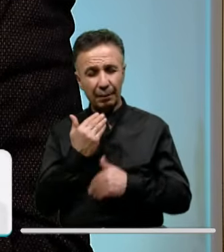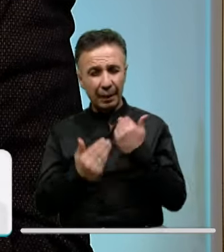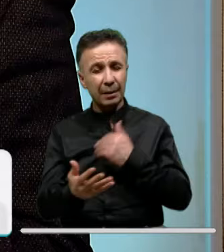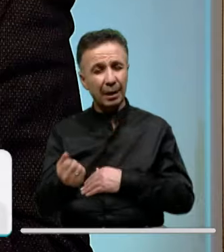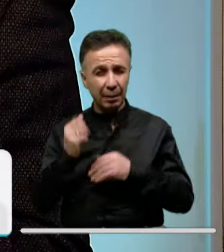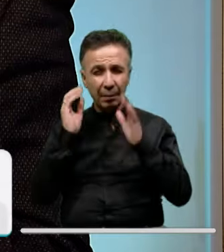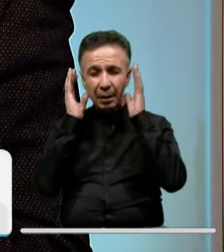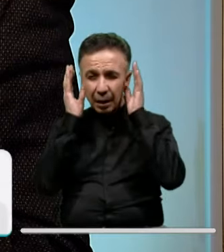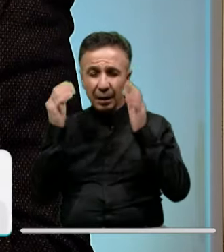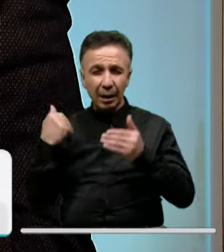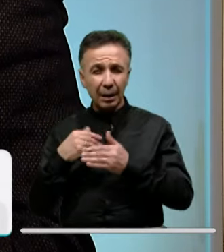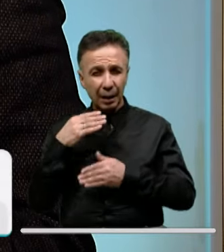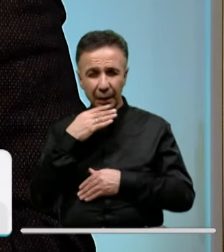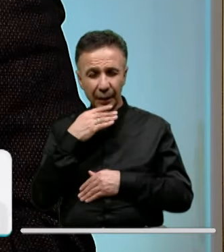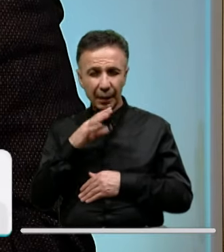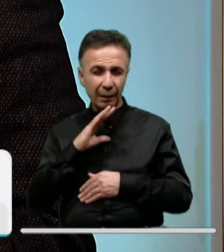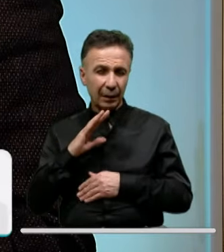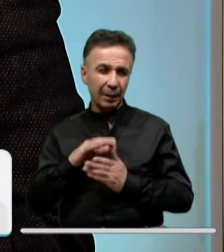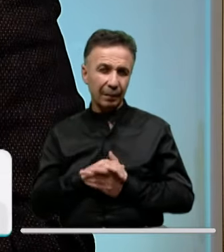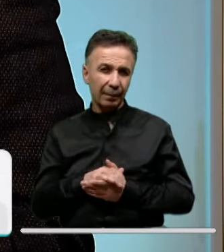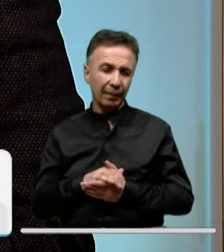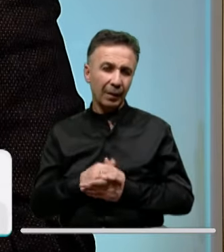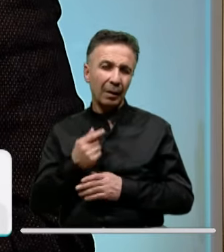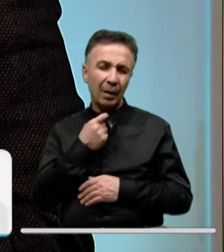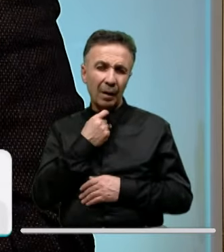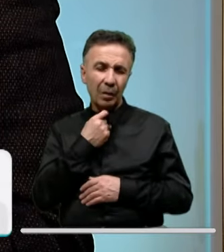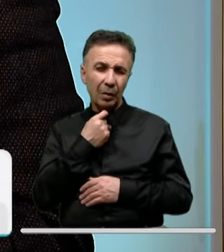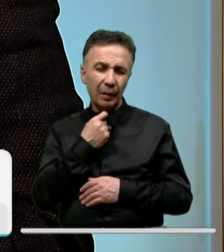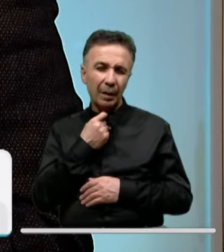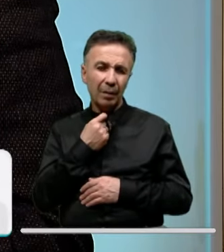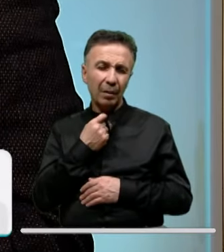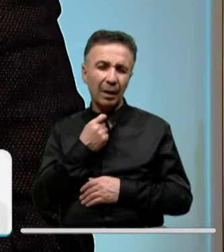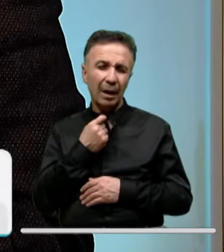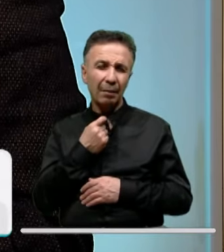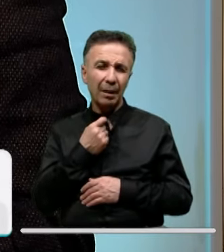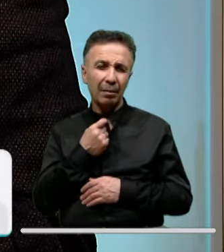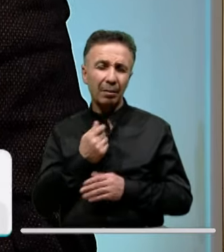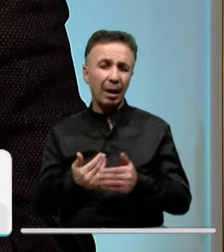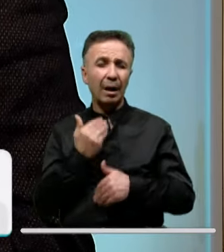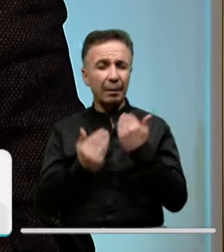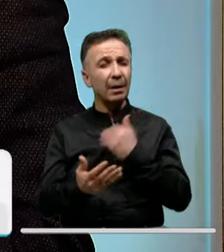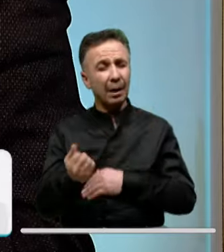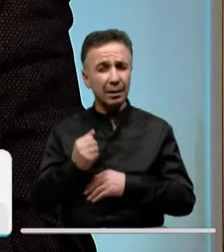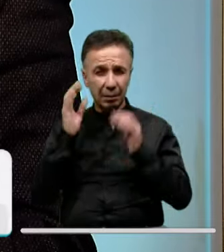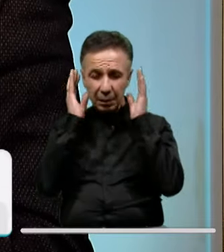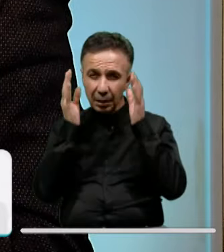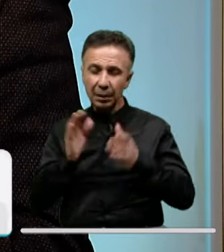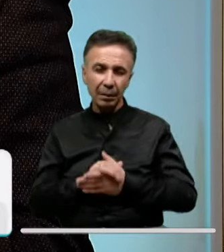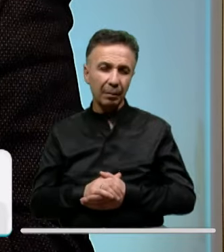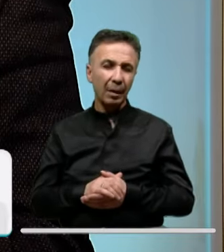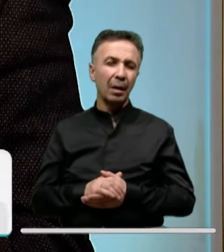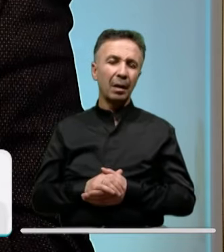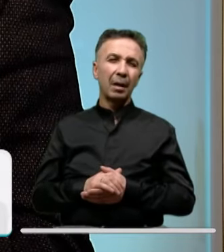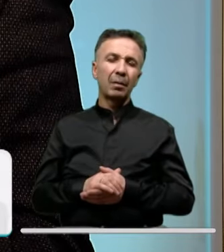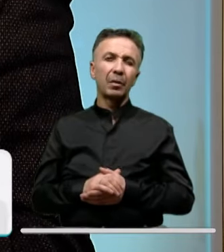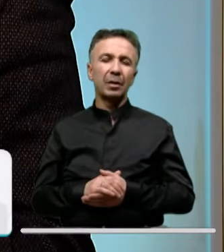namaz kılacak kadar bir fırsatı varsa o zaman ne yapsın? Lütfen o anı o kollayarak namaz kılsın. Fakat bu ciddi anlamda kendi hayatını zorlaştıracak